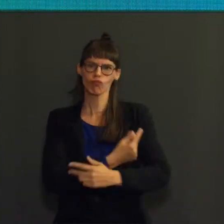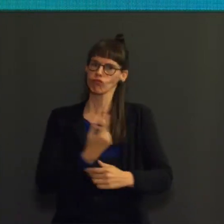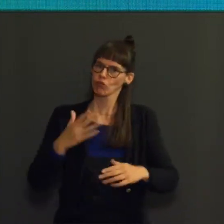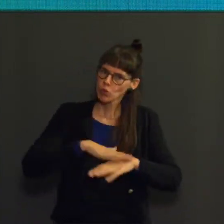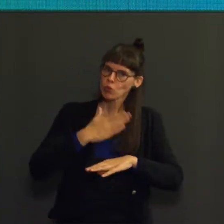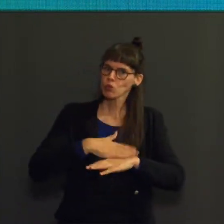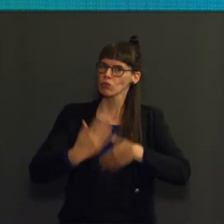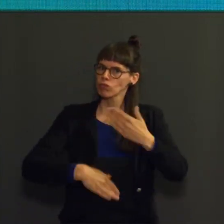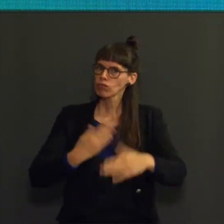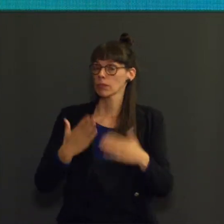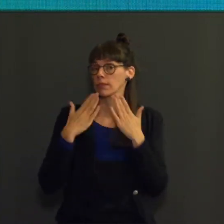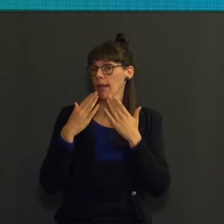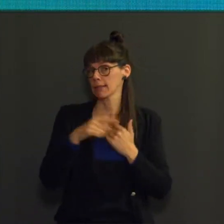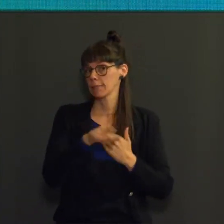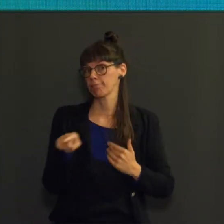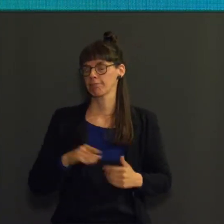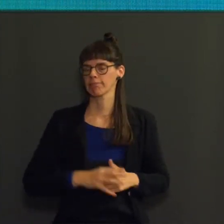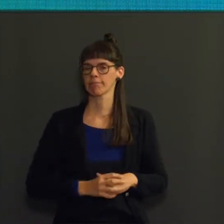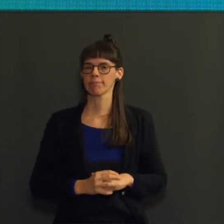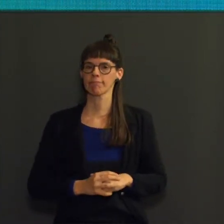vaccineren.